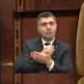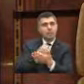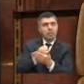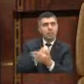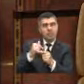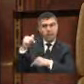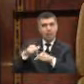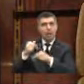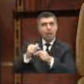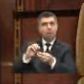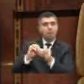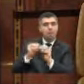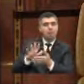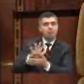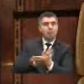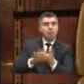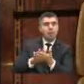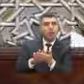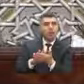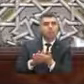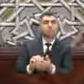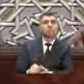التي تشوبه لا تزال قائمة.